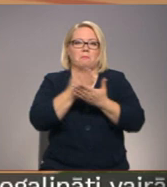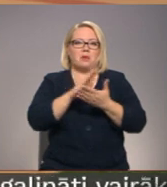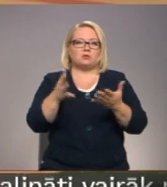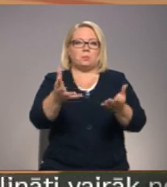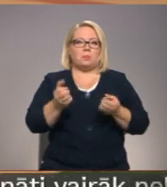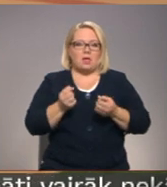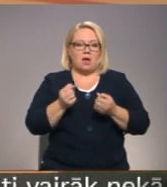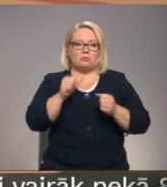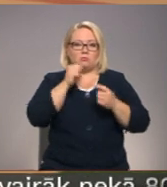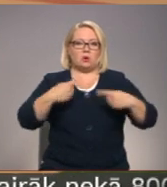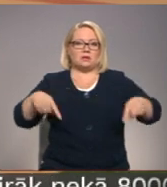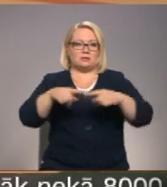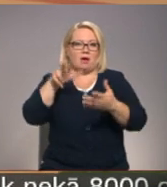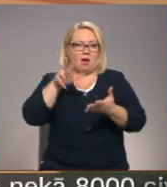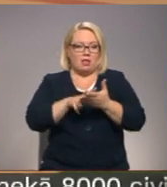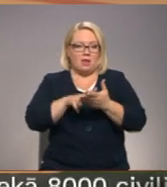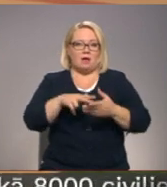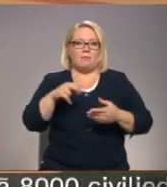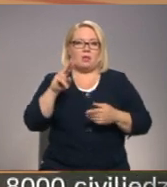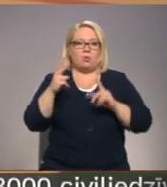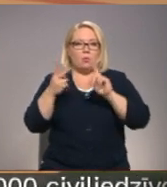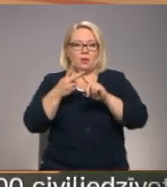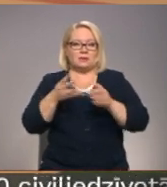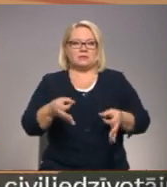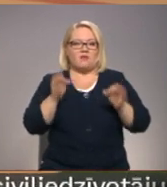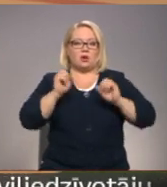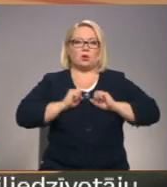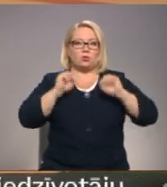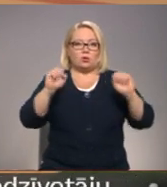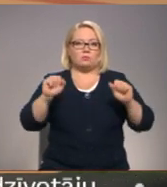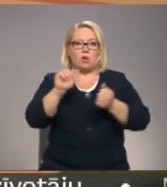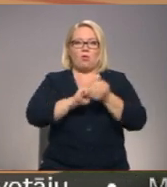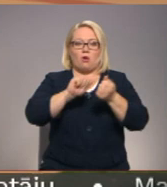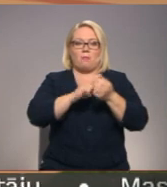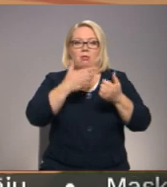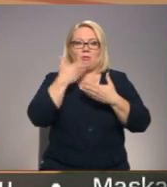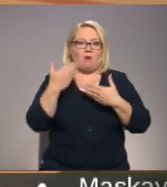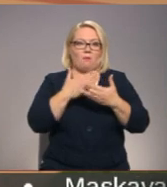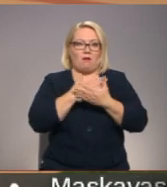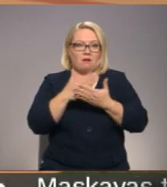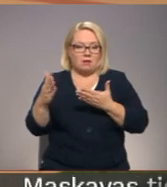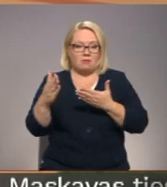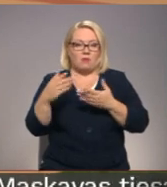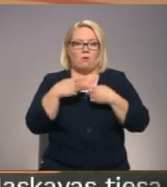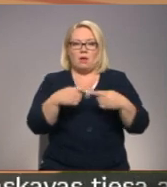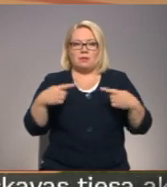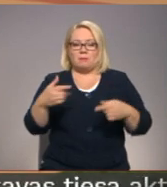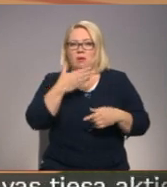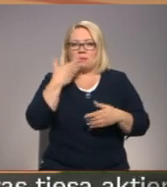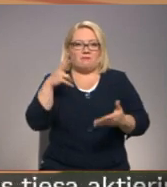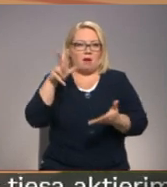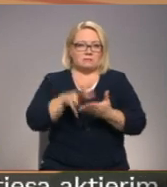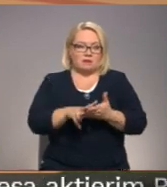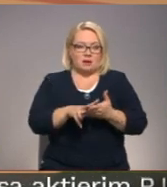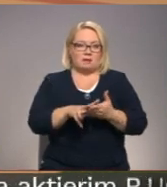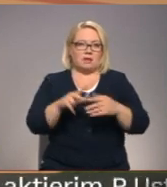jo no otras puses pats svarīgākais ir drošība, un ja kaut kāda dokumentācija nav, un ja materiāli nav apstiprināti